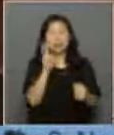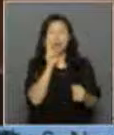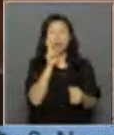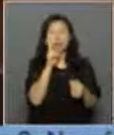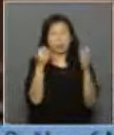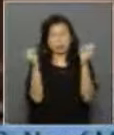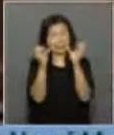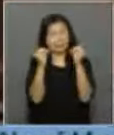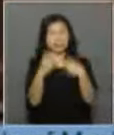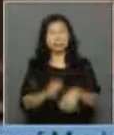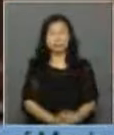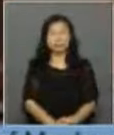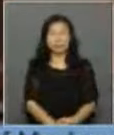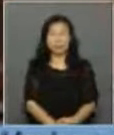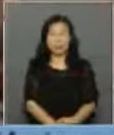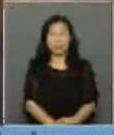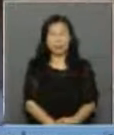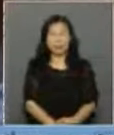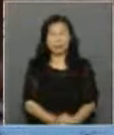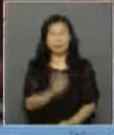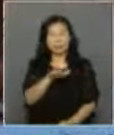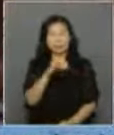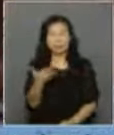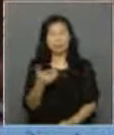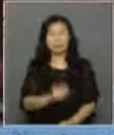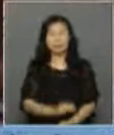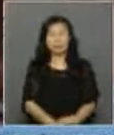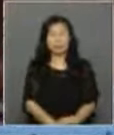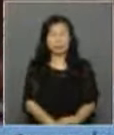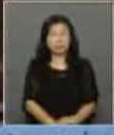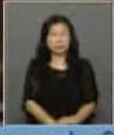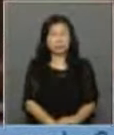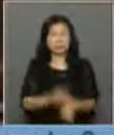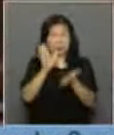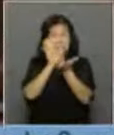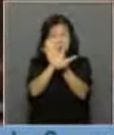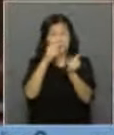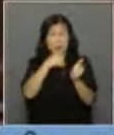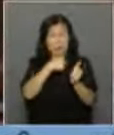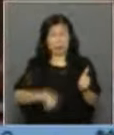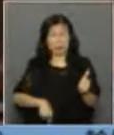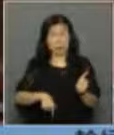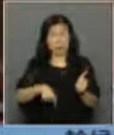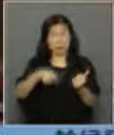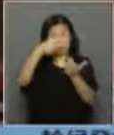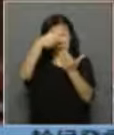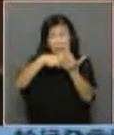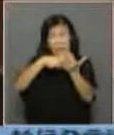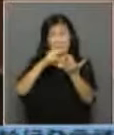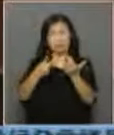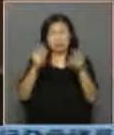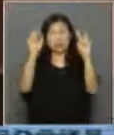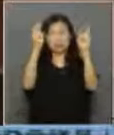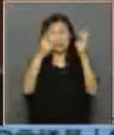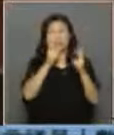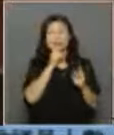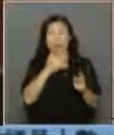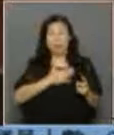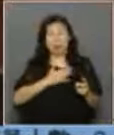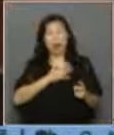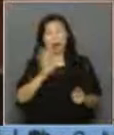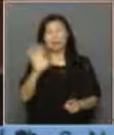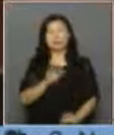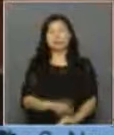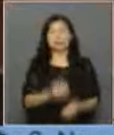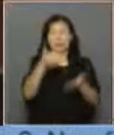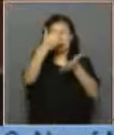論。不過咁即使葛議員呢嘅修正案呢佢都唔敢亦都冇啊